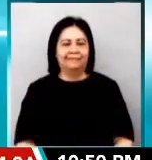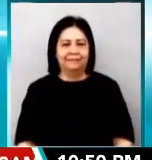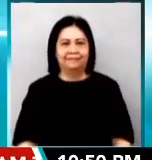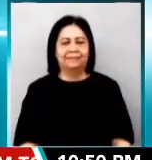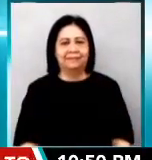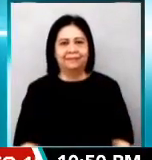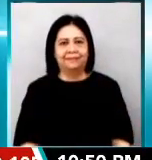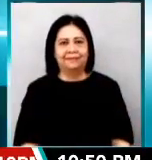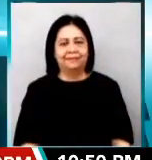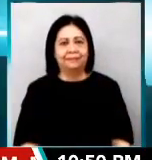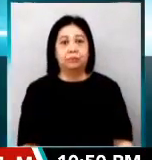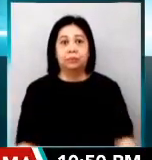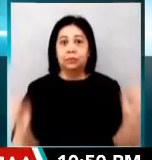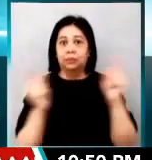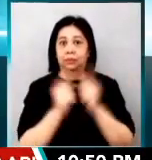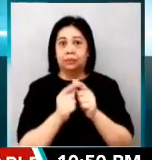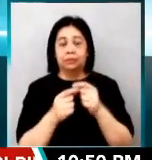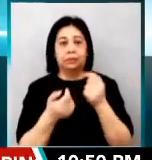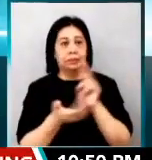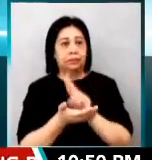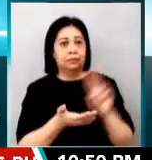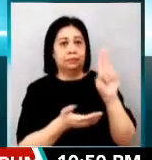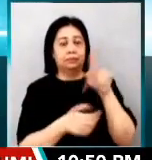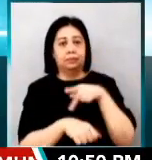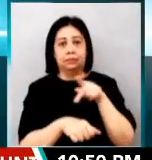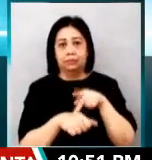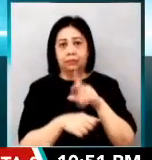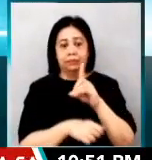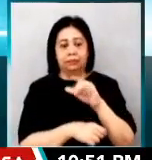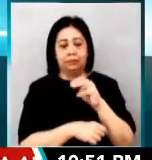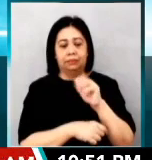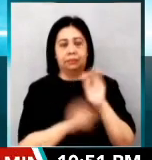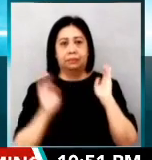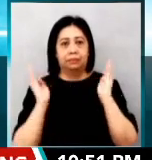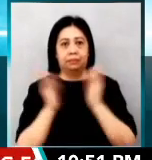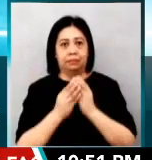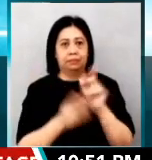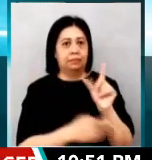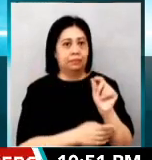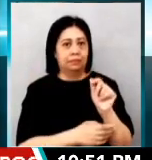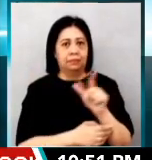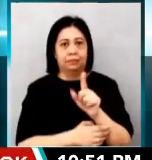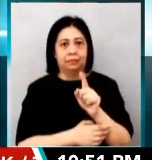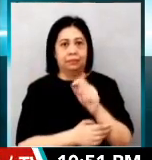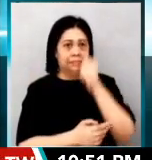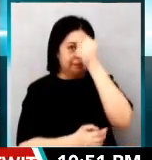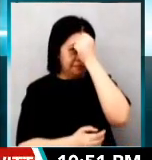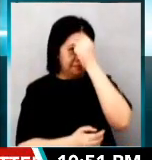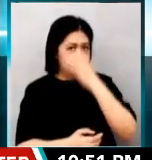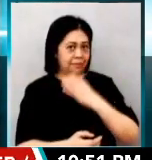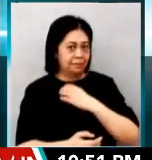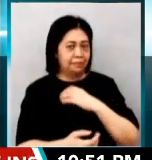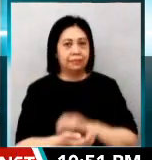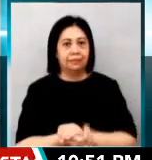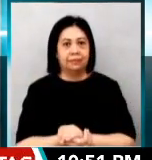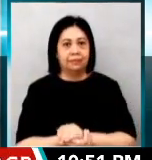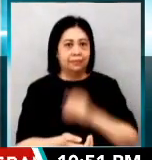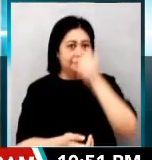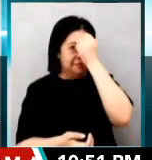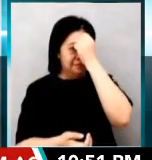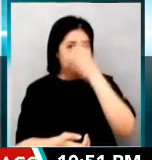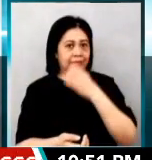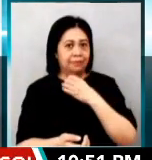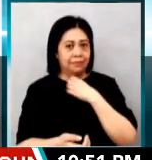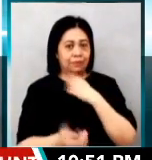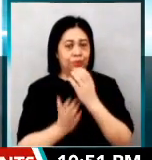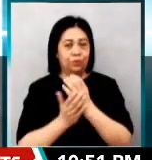Meet the University of the Philippines Diliman's Batch 2021 Summa Cum Laude. Ang Summa Cum Laude sa kursong BS